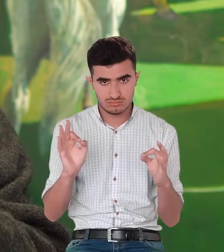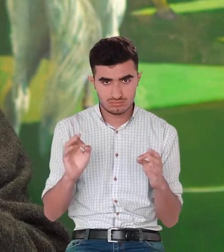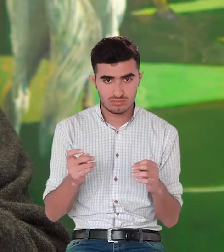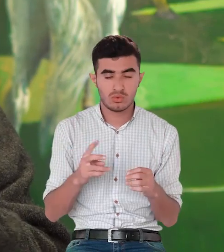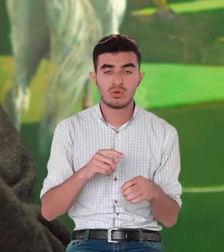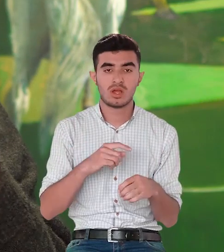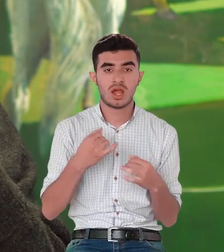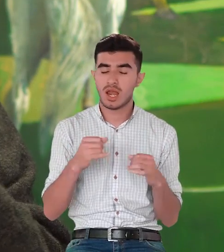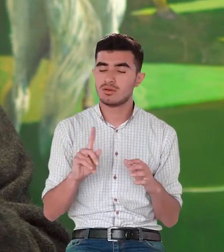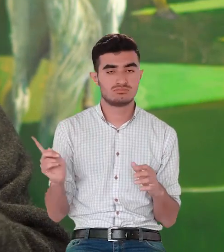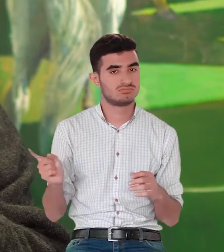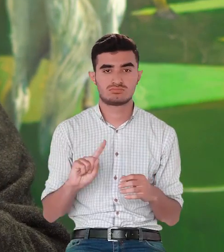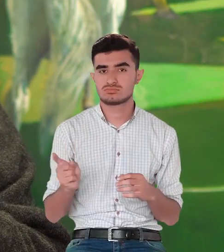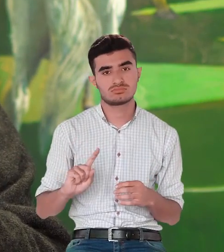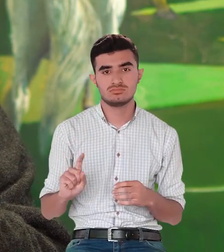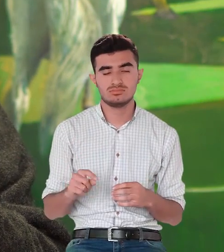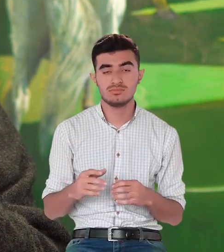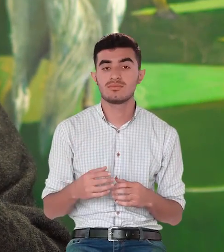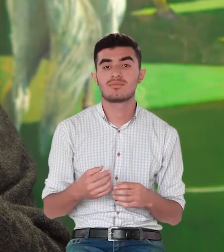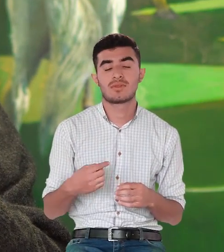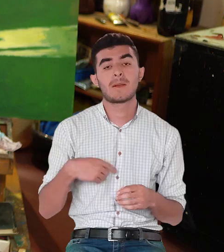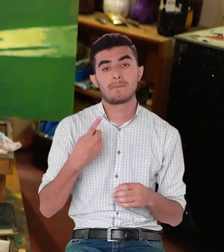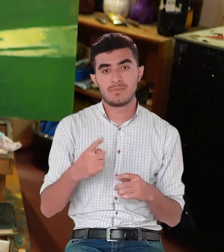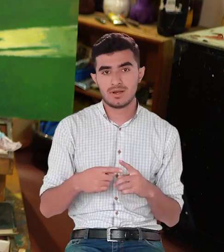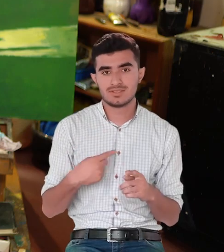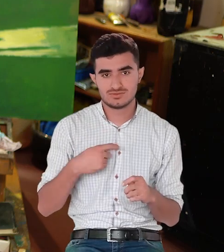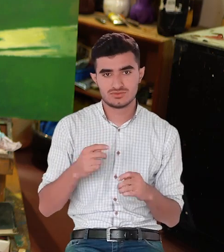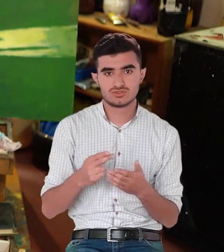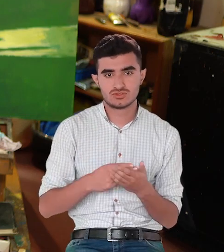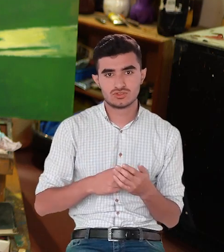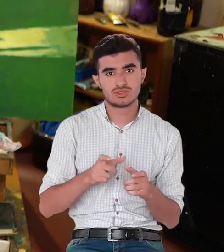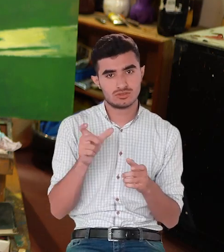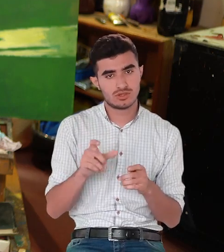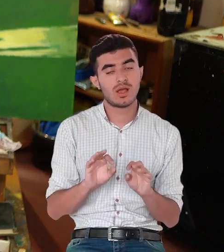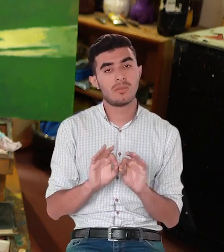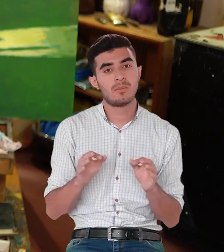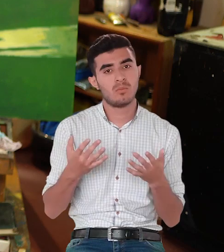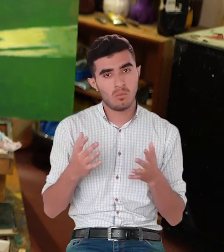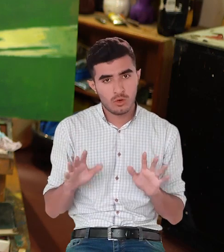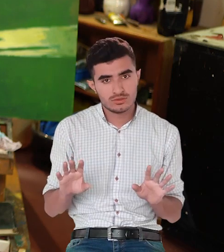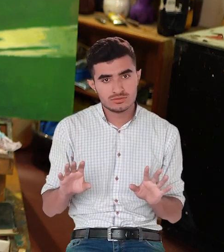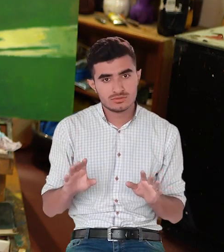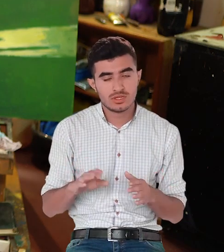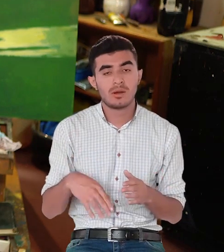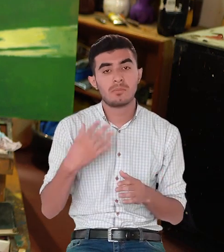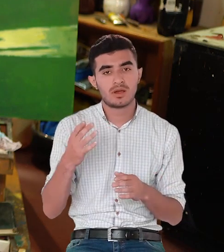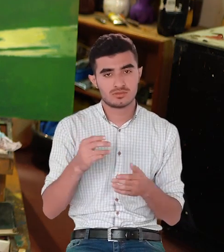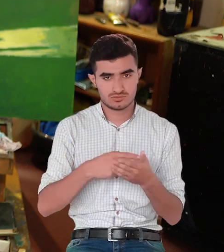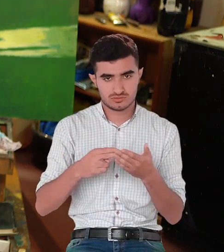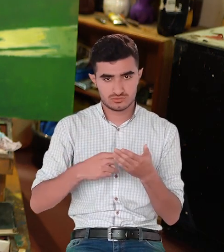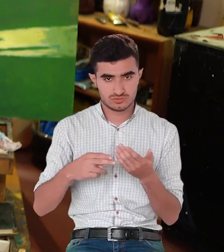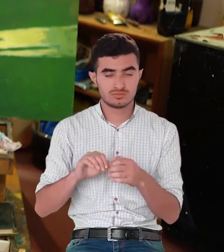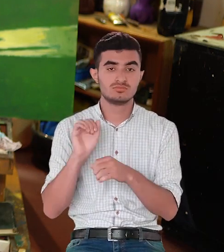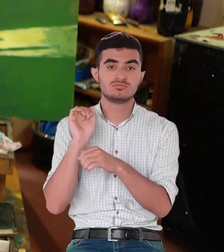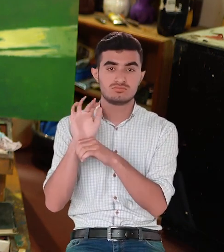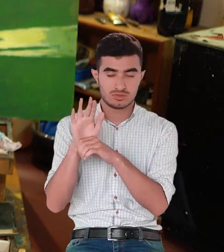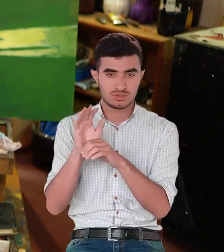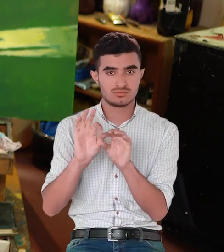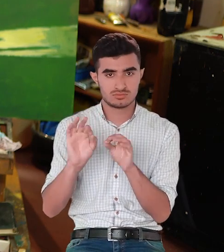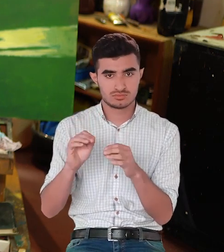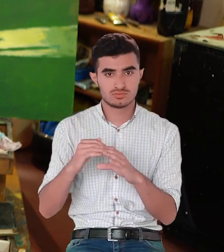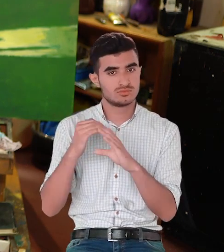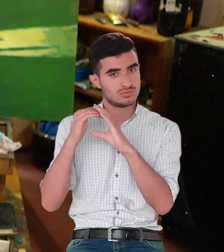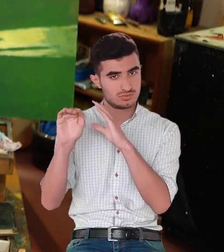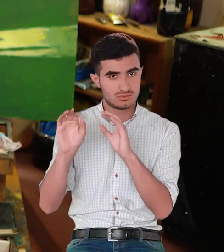نہیں ہوتی. تو پھر میں نے جب بنا کے بھیجا، یہ اس وقت بے نظیر بھٹو تھی، تو ان کو جب